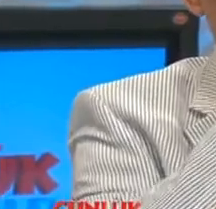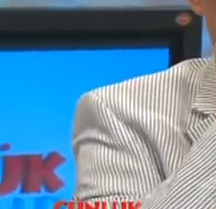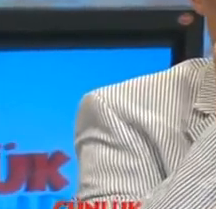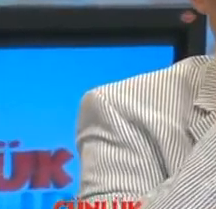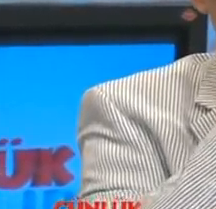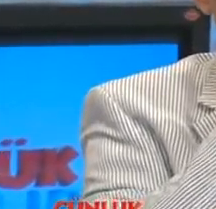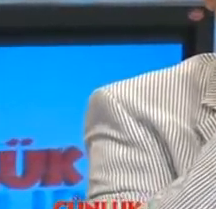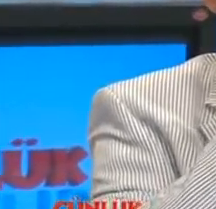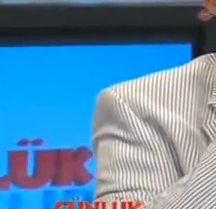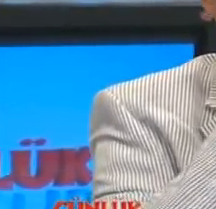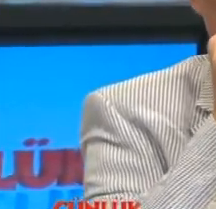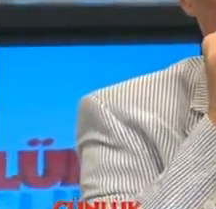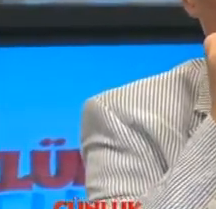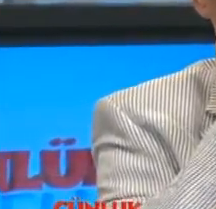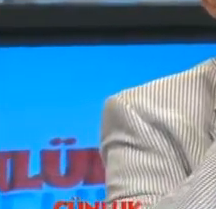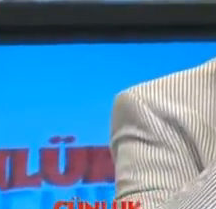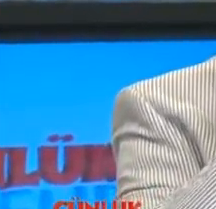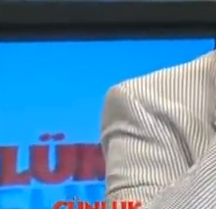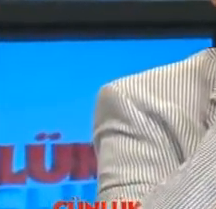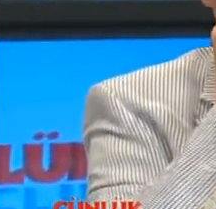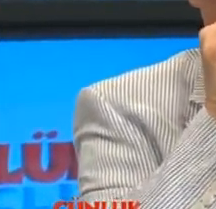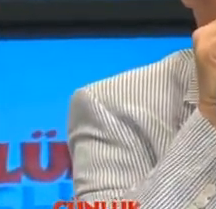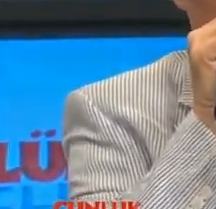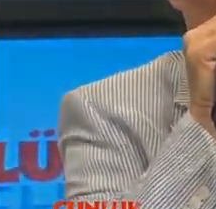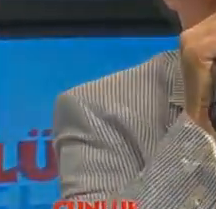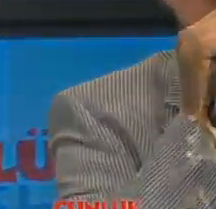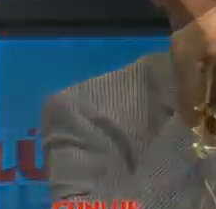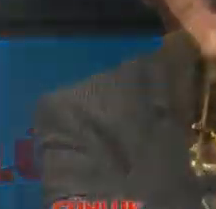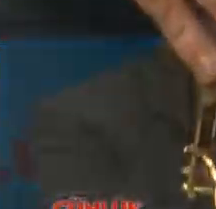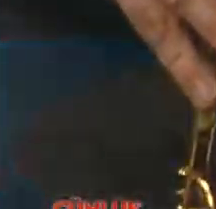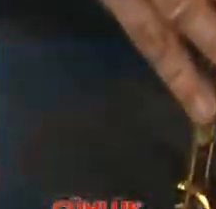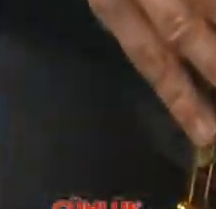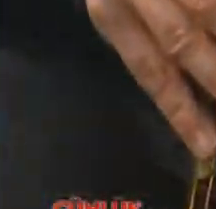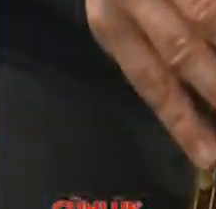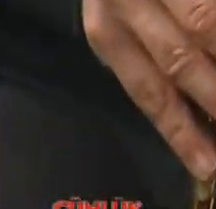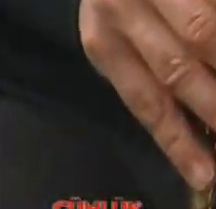Hicranlı hayatın ne de son matemidir bu.